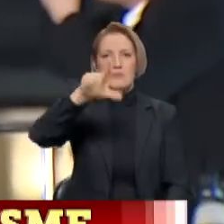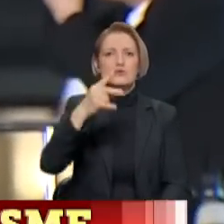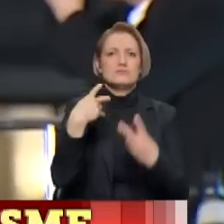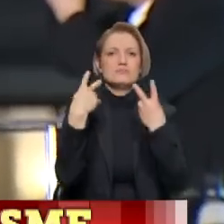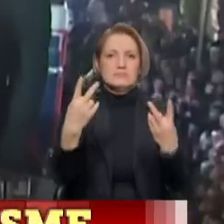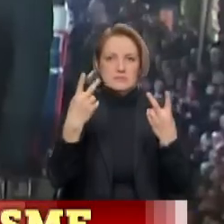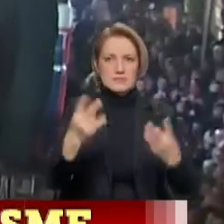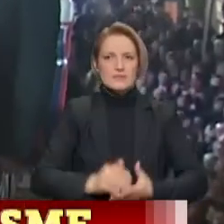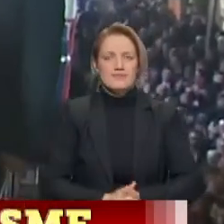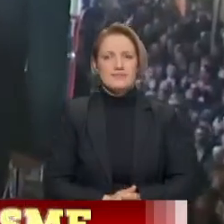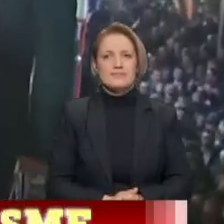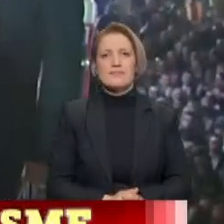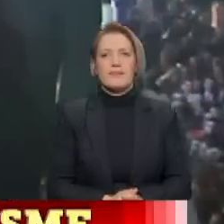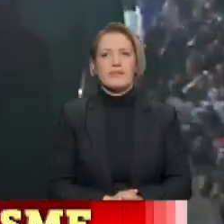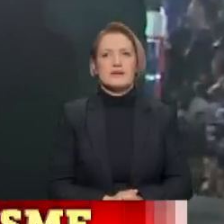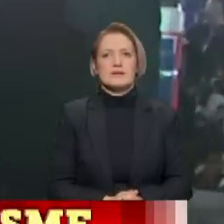İstanbullunun.